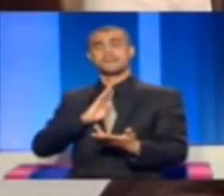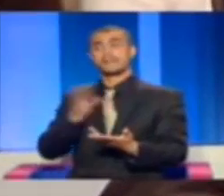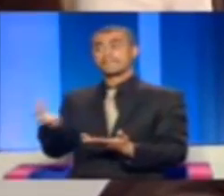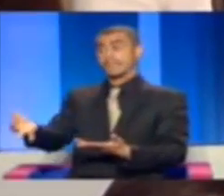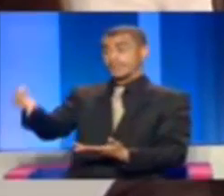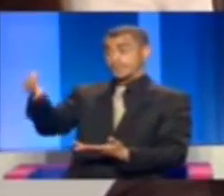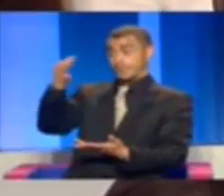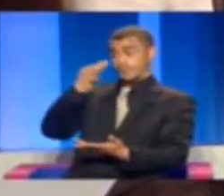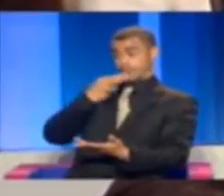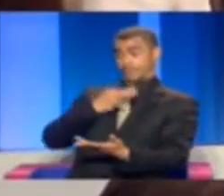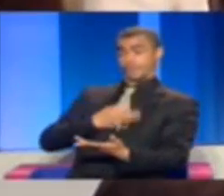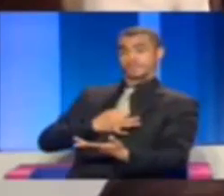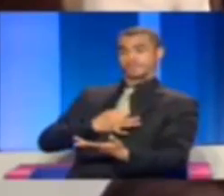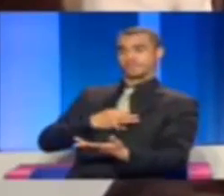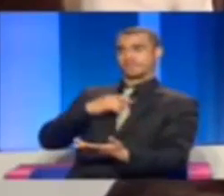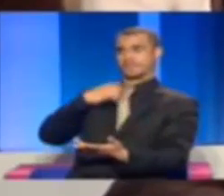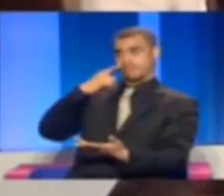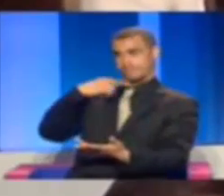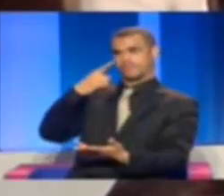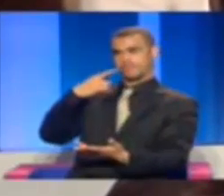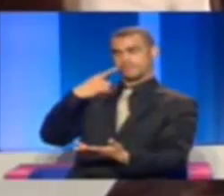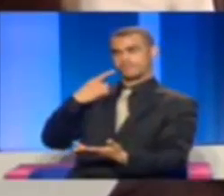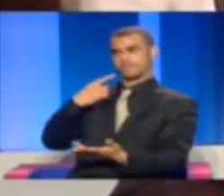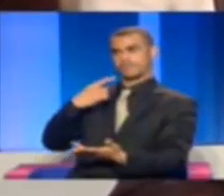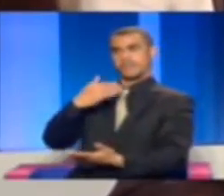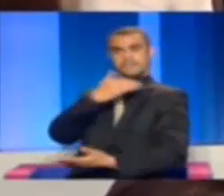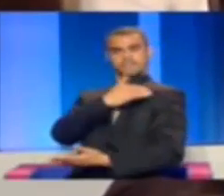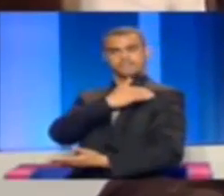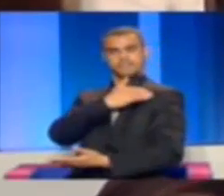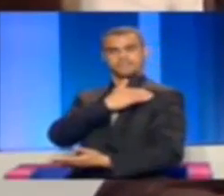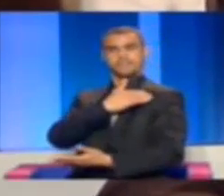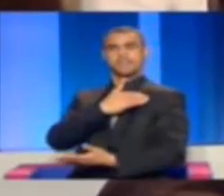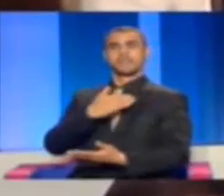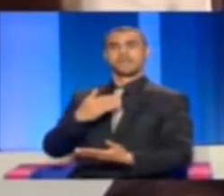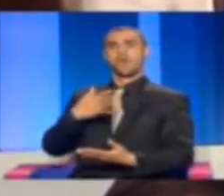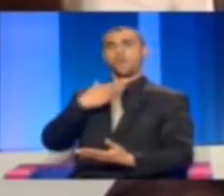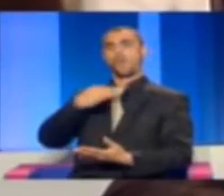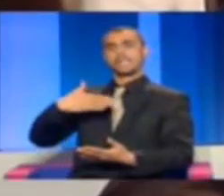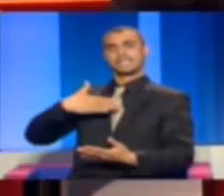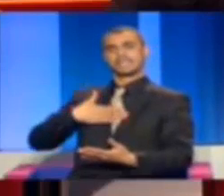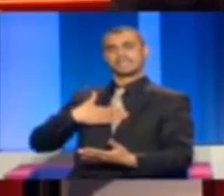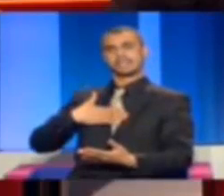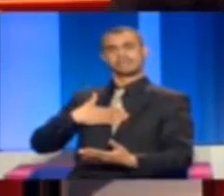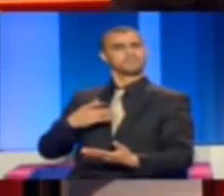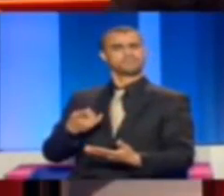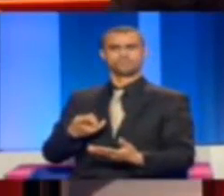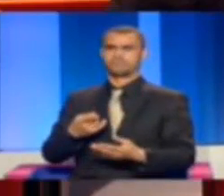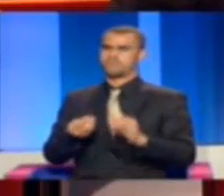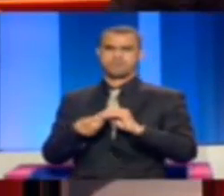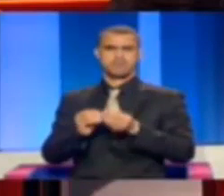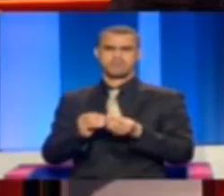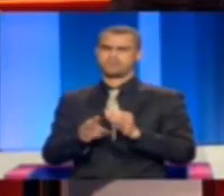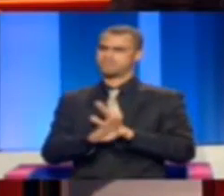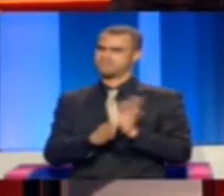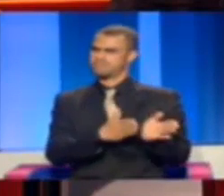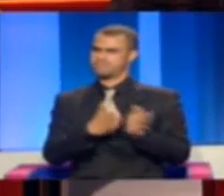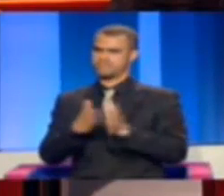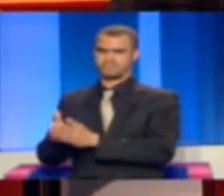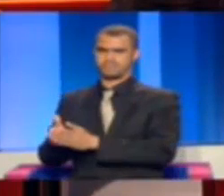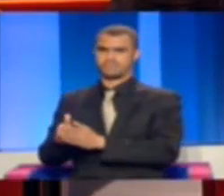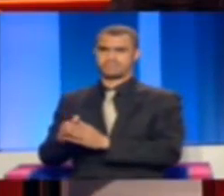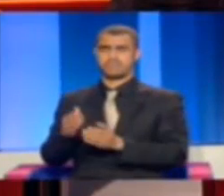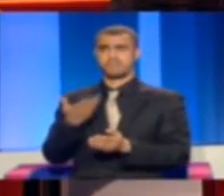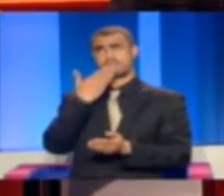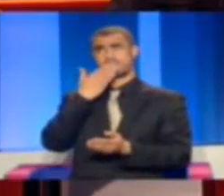يقول لي اجي يا ولدي مثلا، ولكن بنطق ماشي بلغه الاشاره. ولكن هذا ما كتب، والحمد لله انا كنشكر الله سبحانه